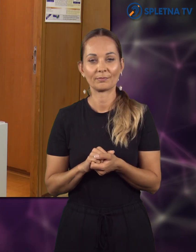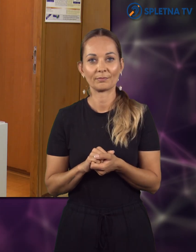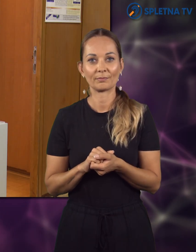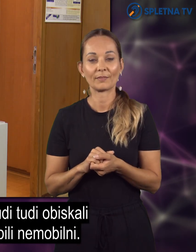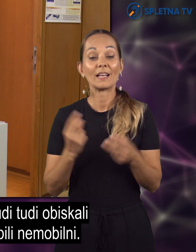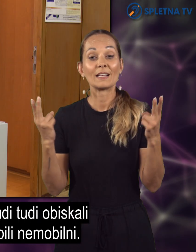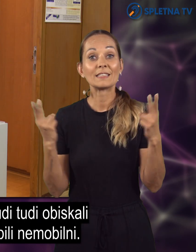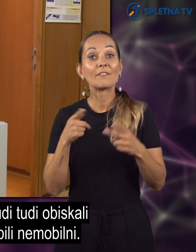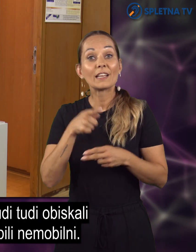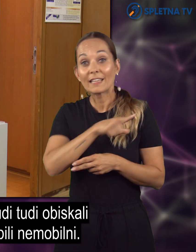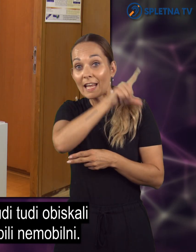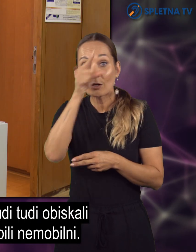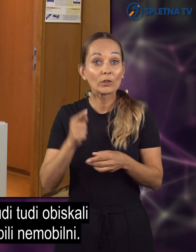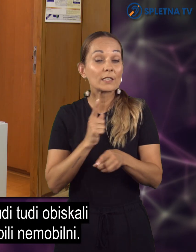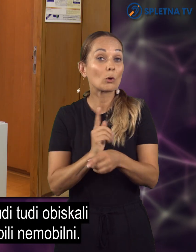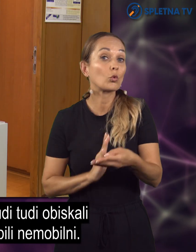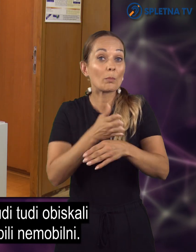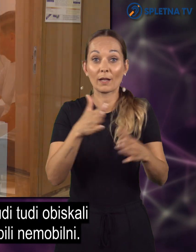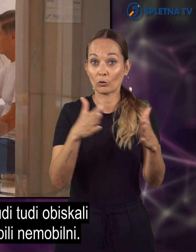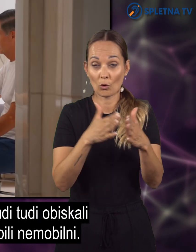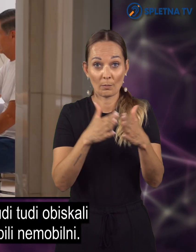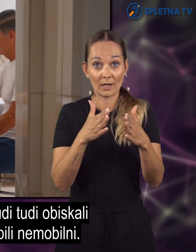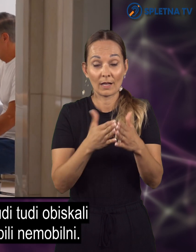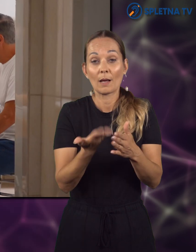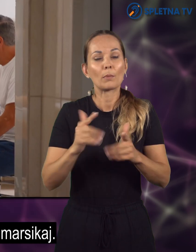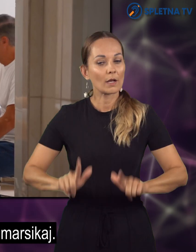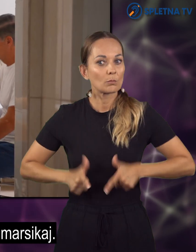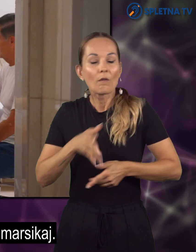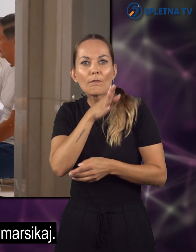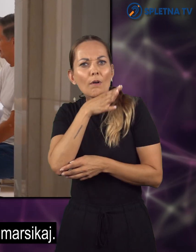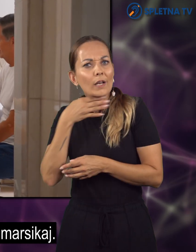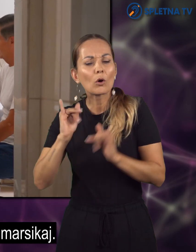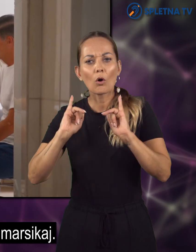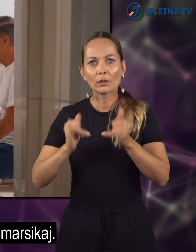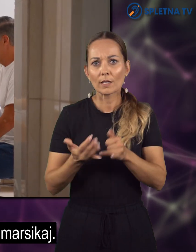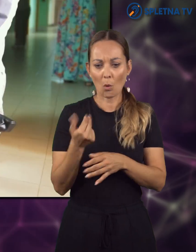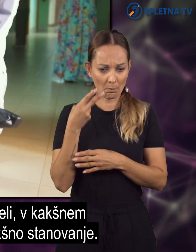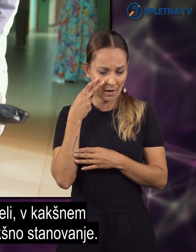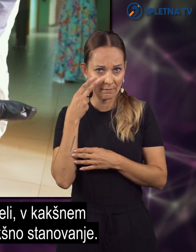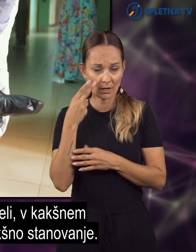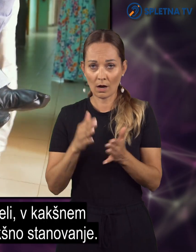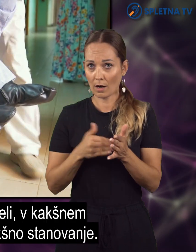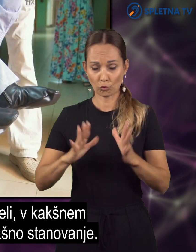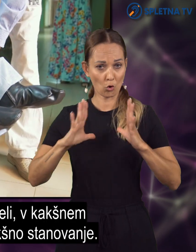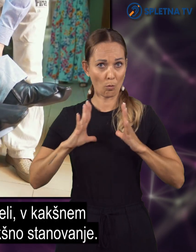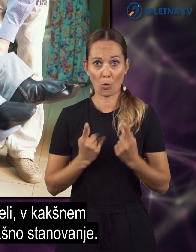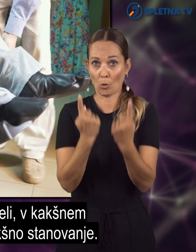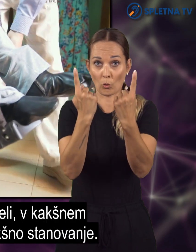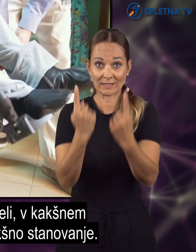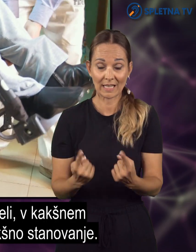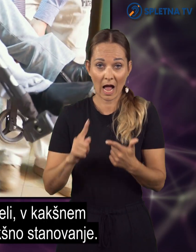info@zifs.si. Seveda pa smo te ljudi tudi obiskali na domovih, če so bili nemobilni, in smo doživeli marsikaj. Od tega, da smo videli, v kakšnem obupnem stanju